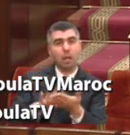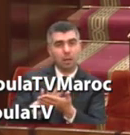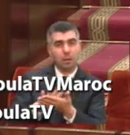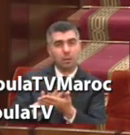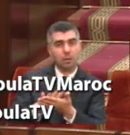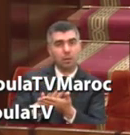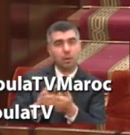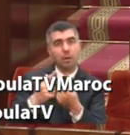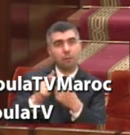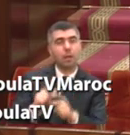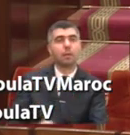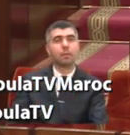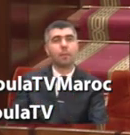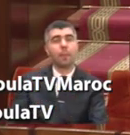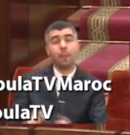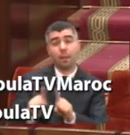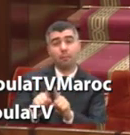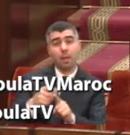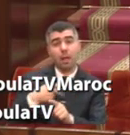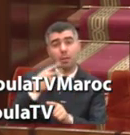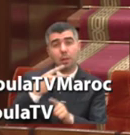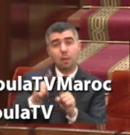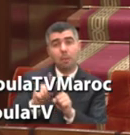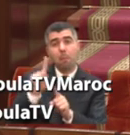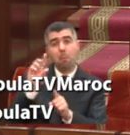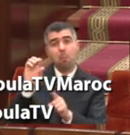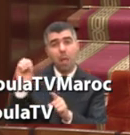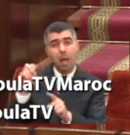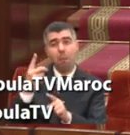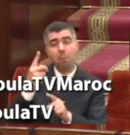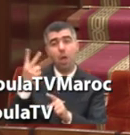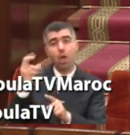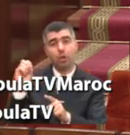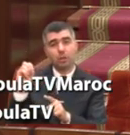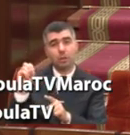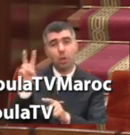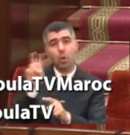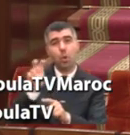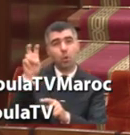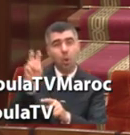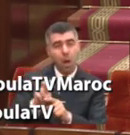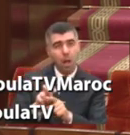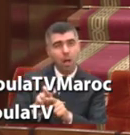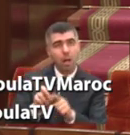الاستقرار الاجتماعي. الحديث على أن الأسعار توصل 100 دولار ولا 120 دولار، هنا الدولة عندها الدور الحمائي ديالها اللي خصها